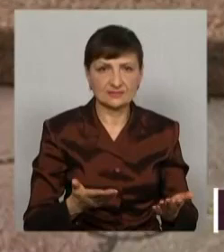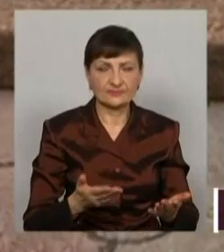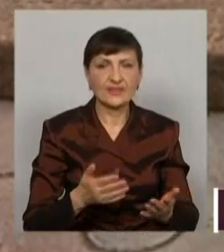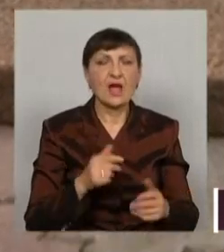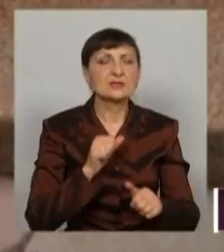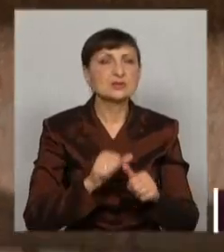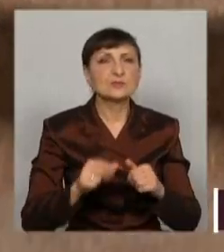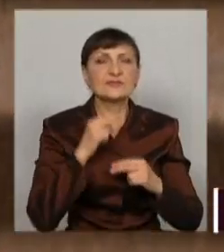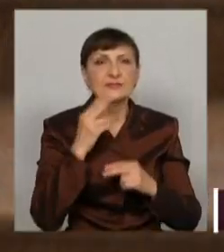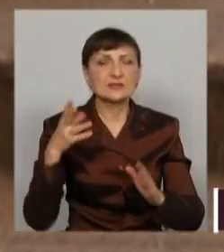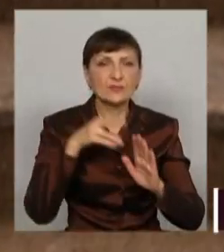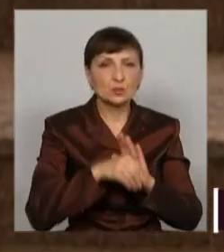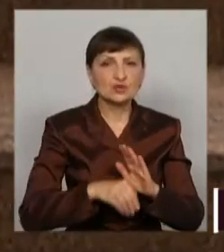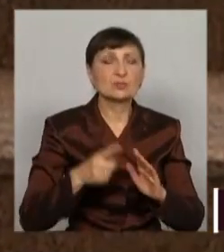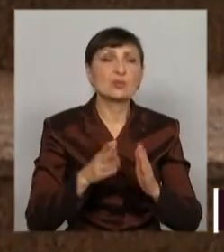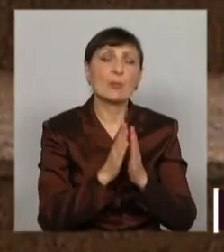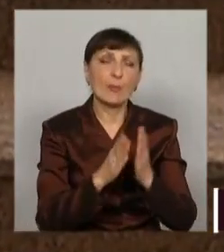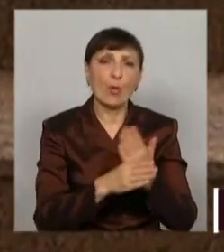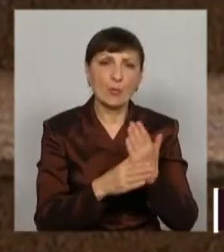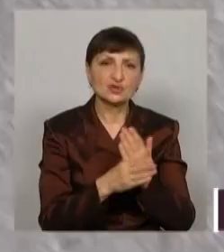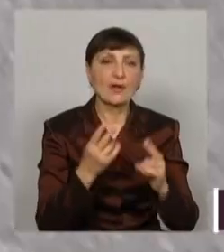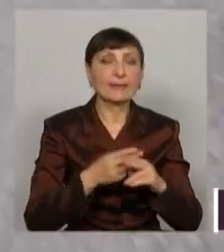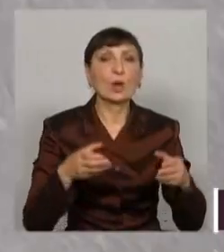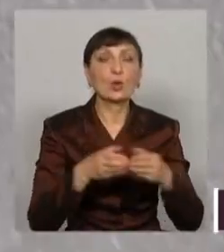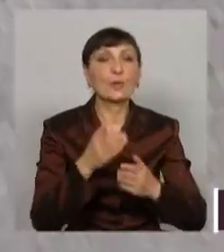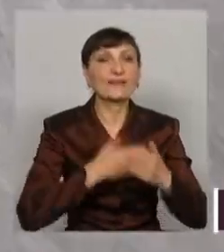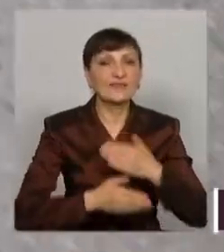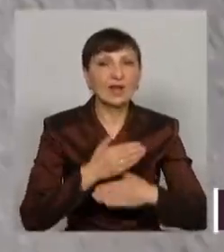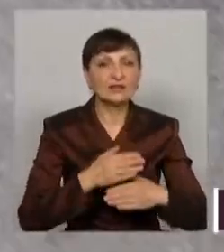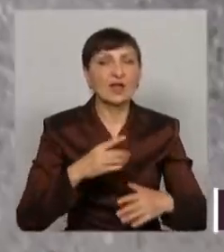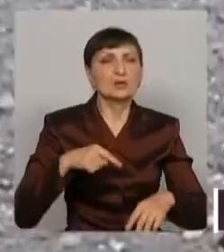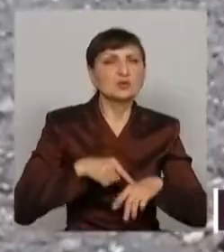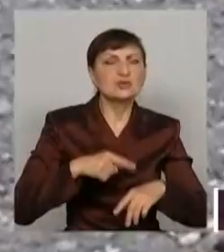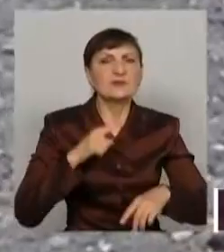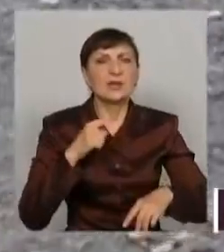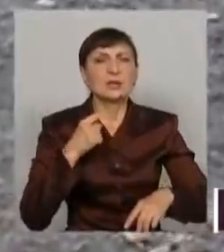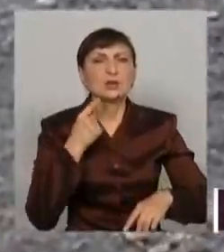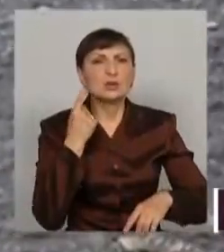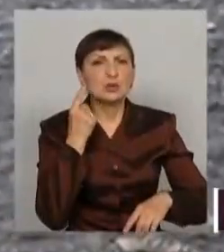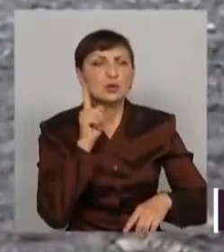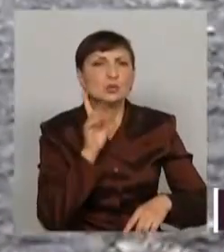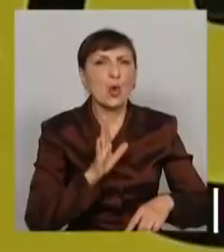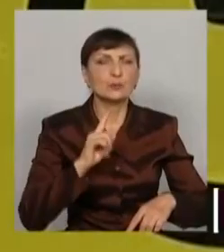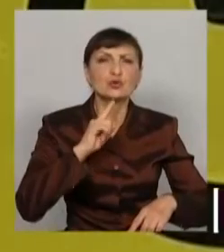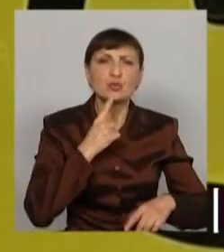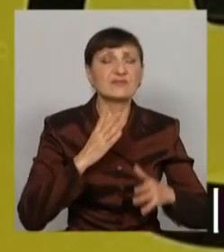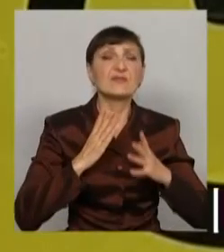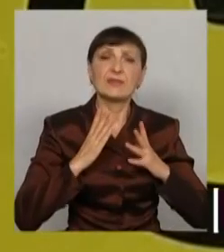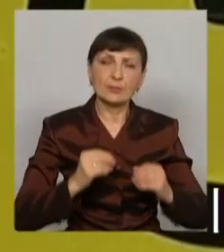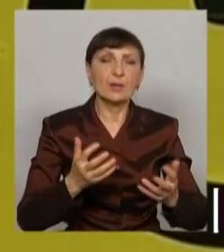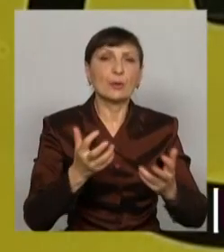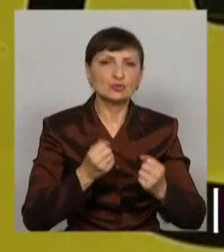Ключевая миссия эксперта – посодействовать тому, чтобы эта категория населения не испытывала трудностей в передвижении по городу и получении